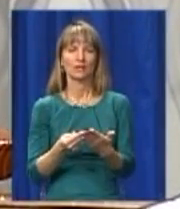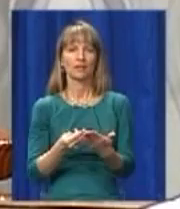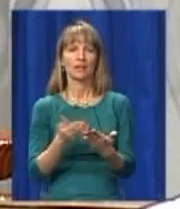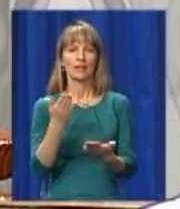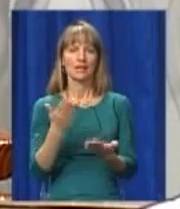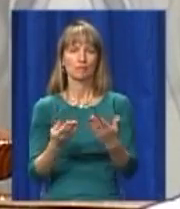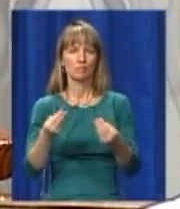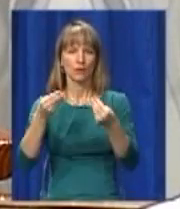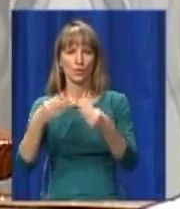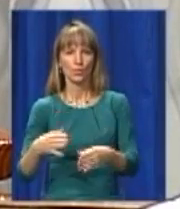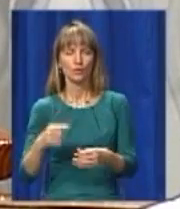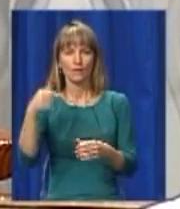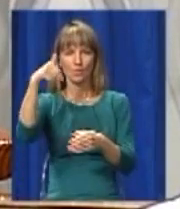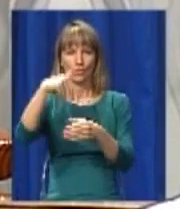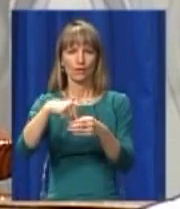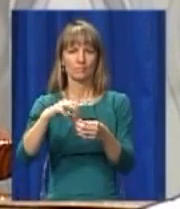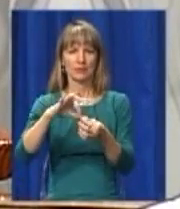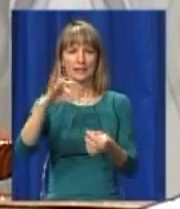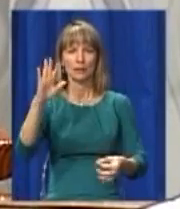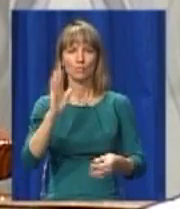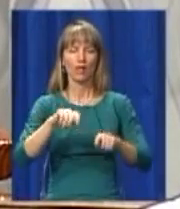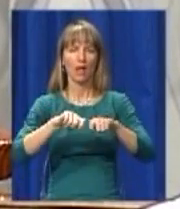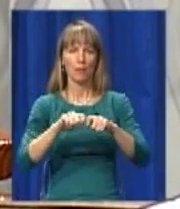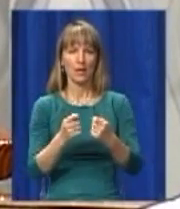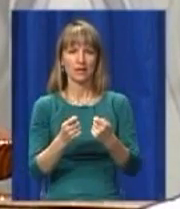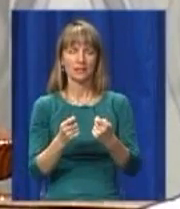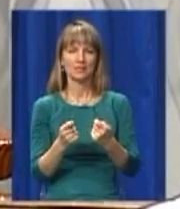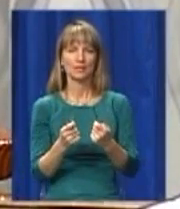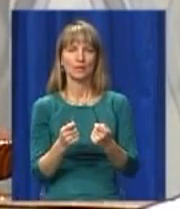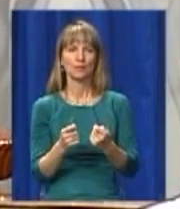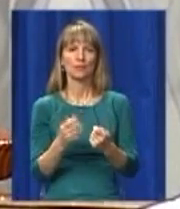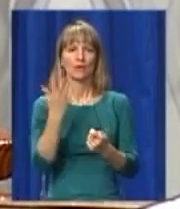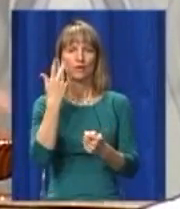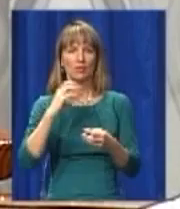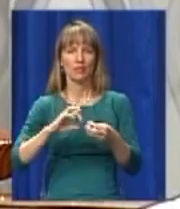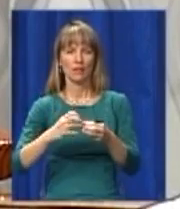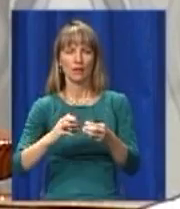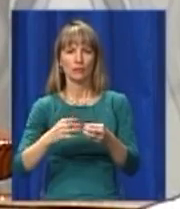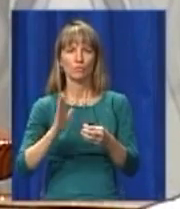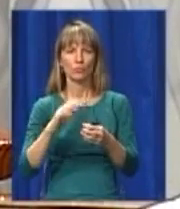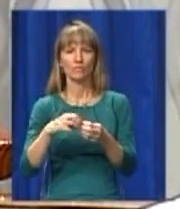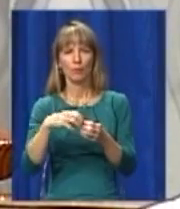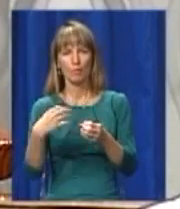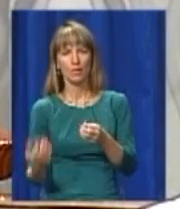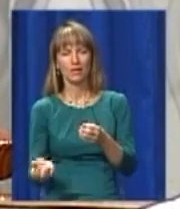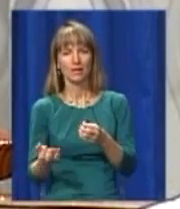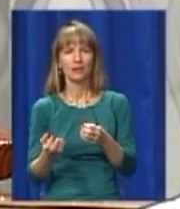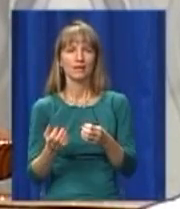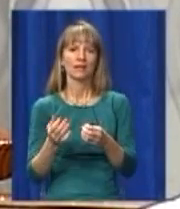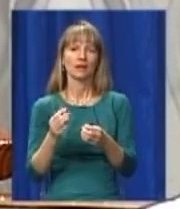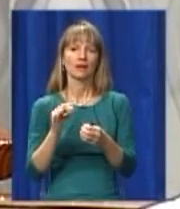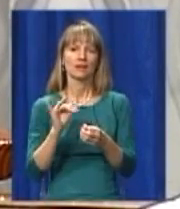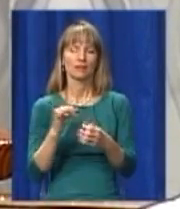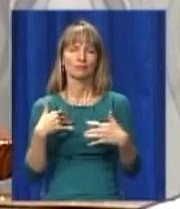їх уронимо, то стержні будуть ламатися, і коли ми будемо їх точити, то у нас виходить, що стержні будуть випадати. Ми такі думаємо,